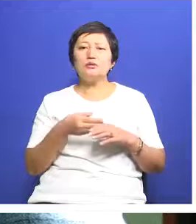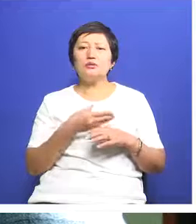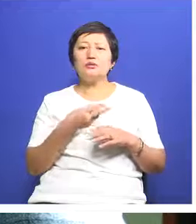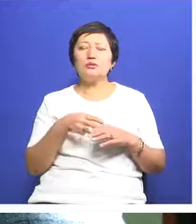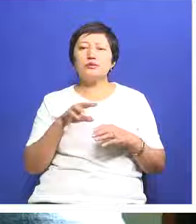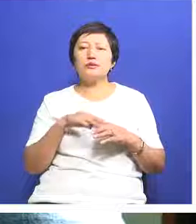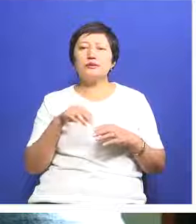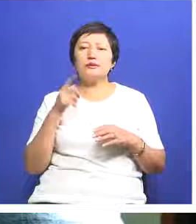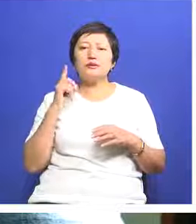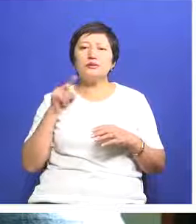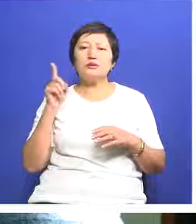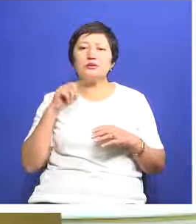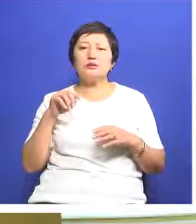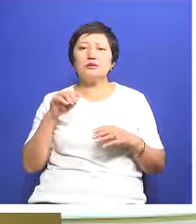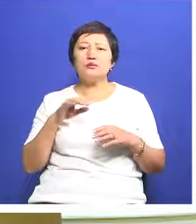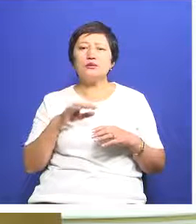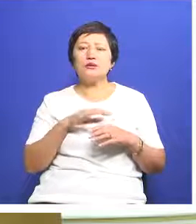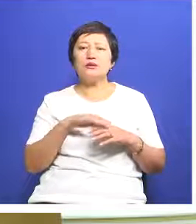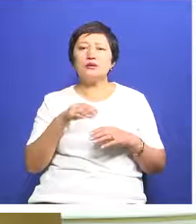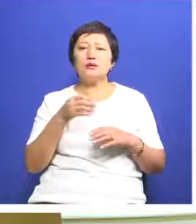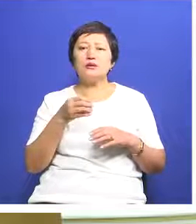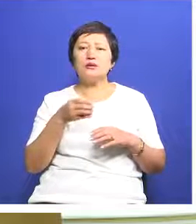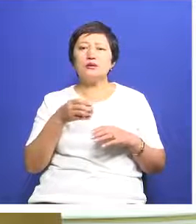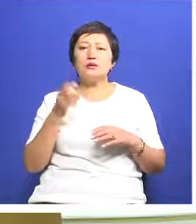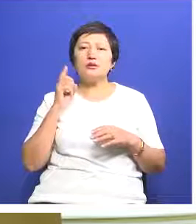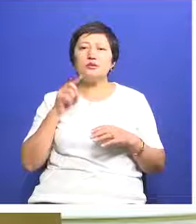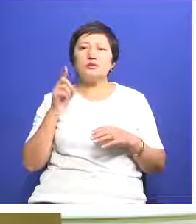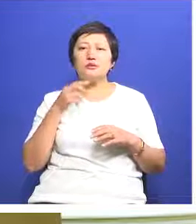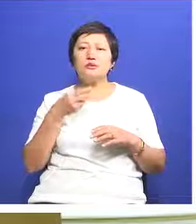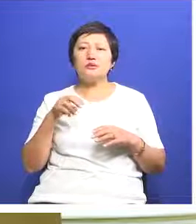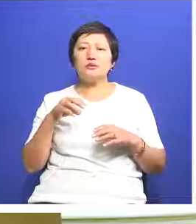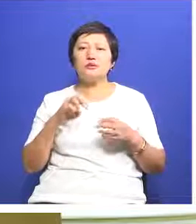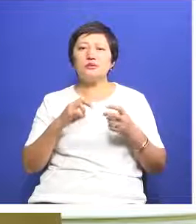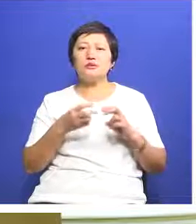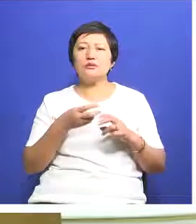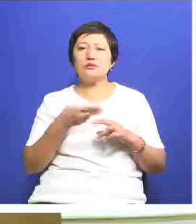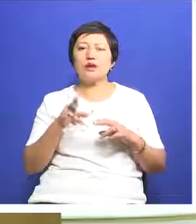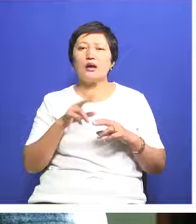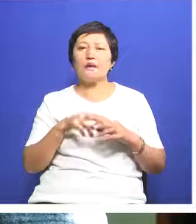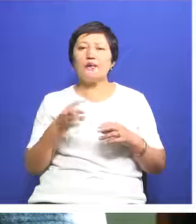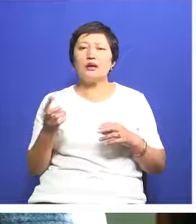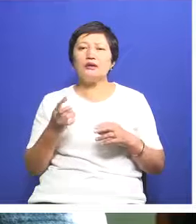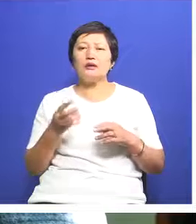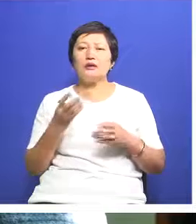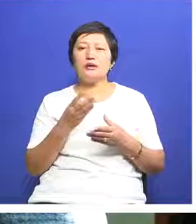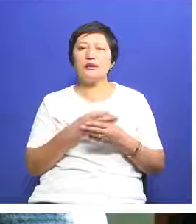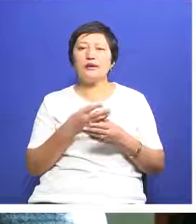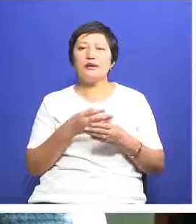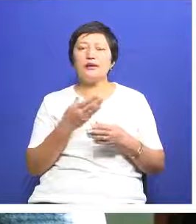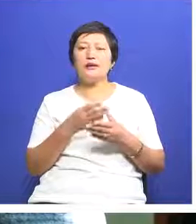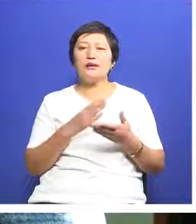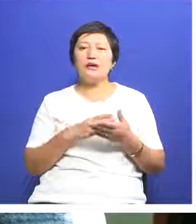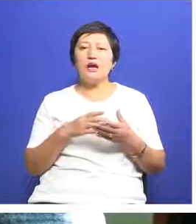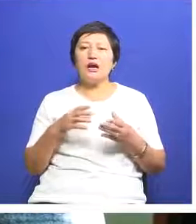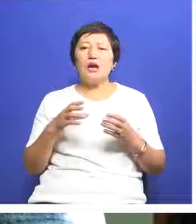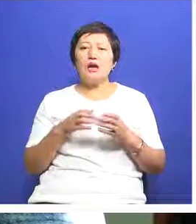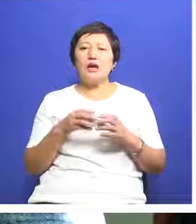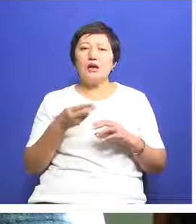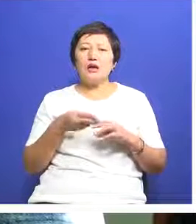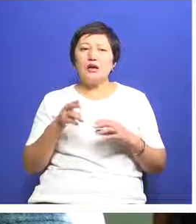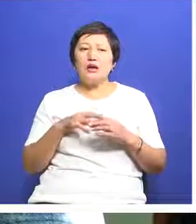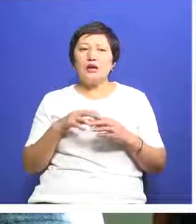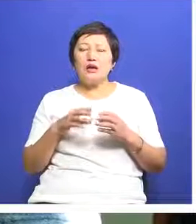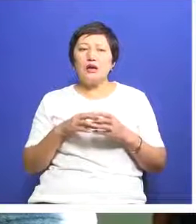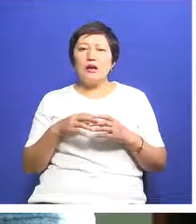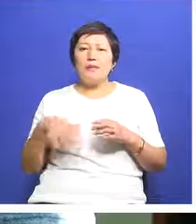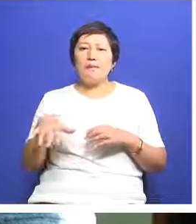қойсақ, біздің суымыз тазаланып, ішуге жарамды су шығады. Сонымен қамтылып отқан жағдай бар. Ішкі жүйеге орналасқан